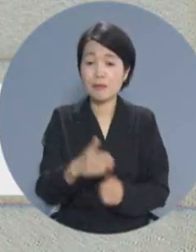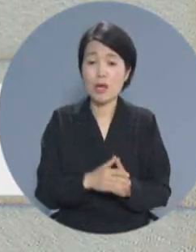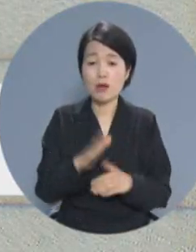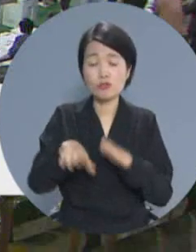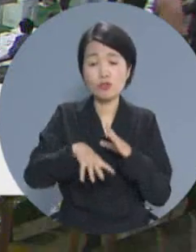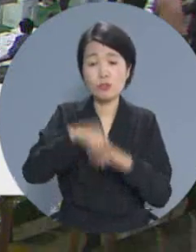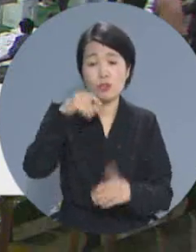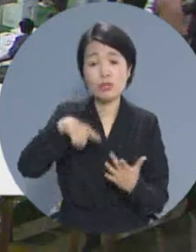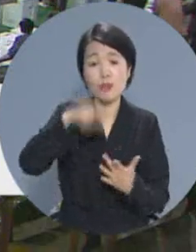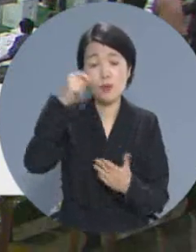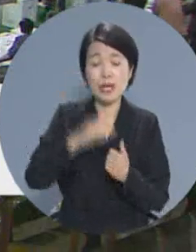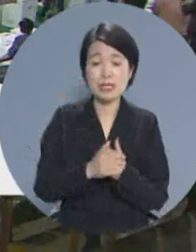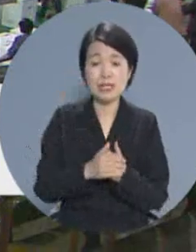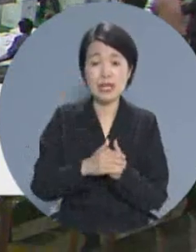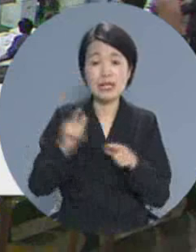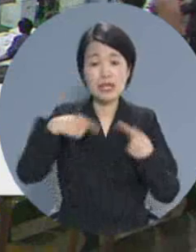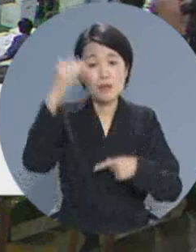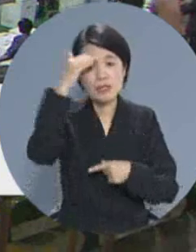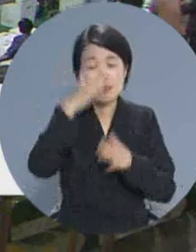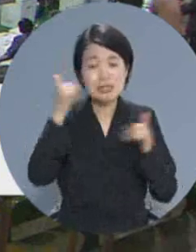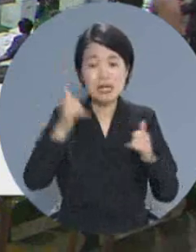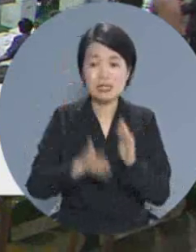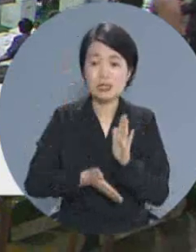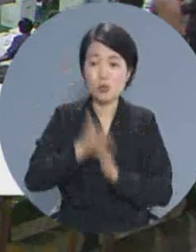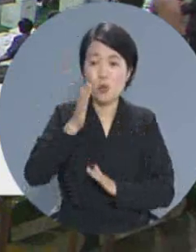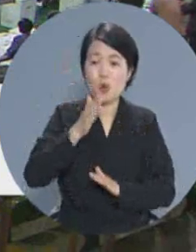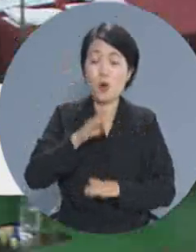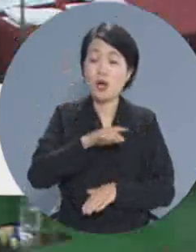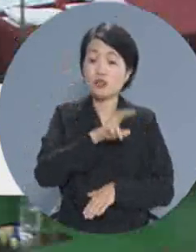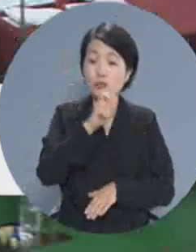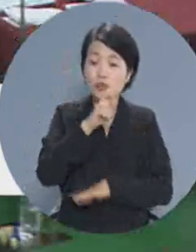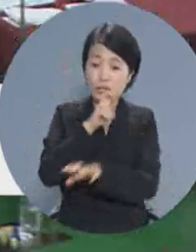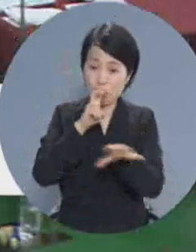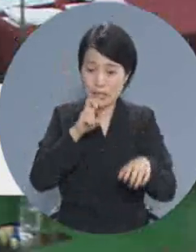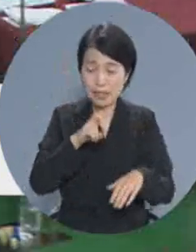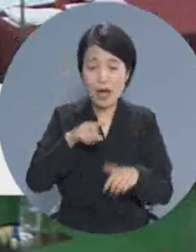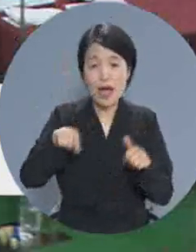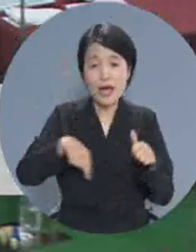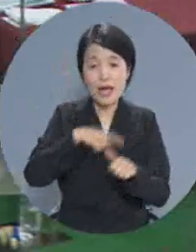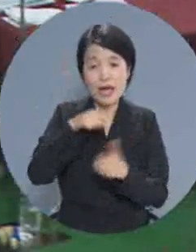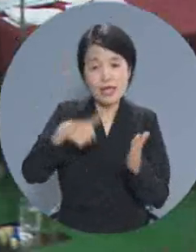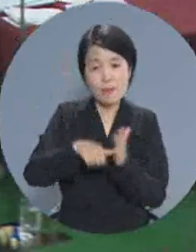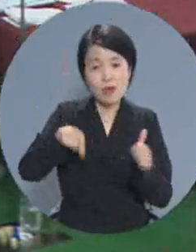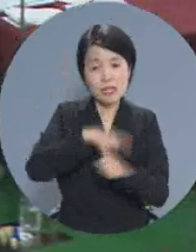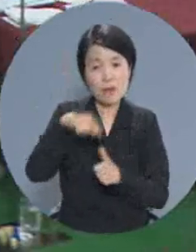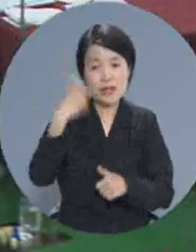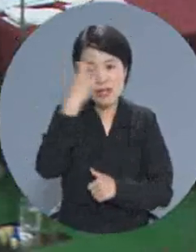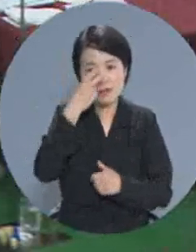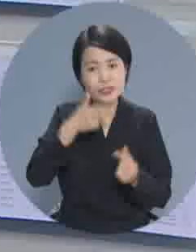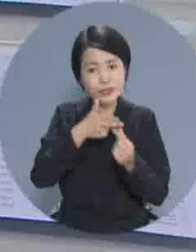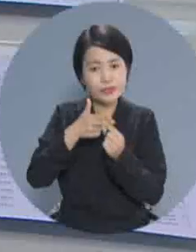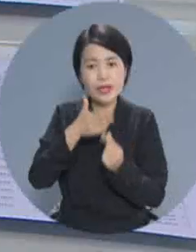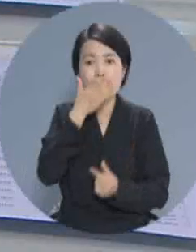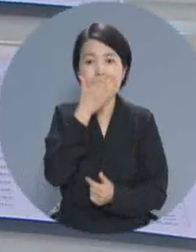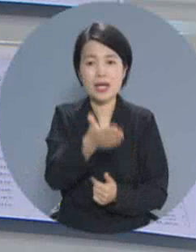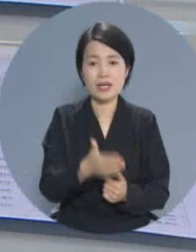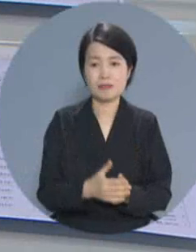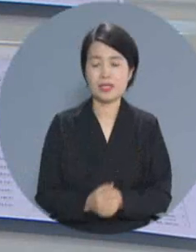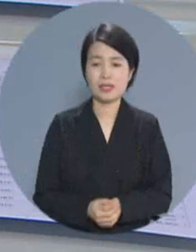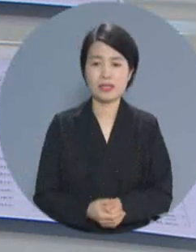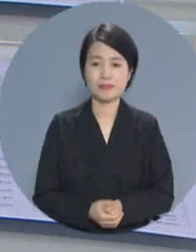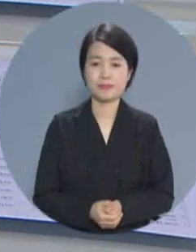추첨을 통해 선정된 개표 참관위는 도내 22개 개표소에서 개표 상황을 감시 촬영할 수 있습니다.